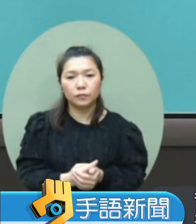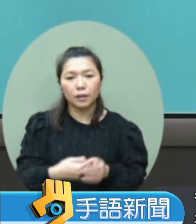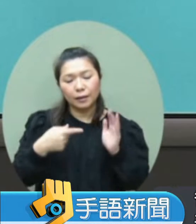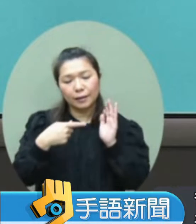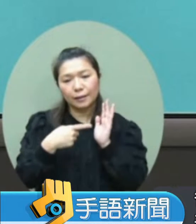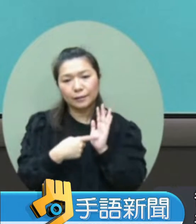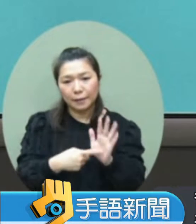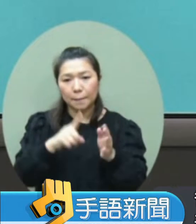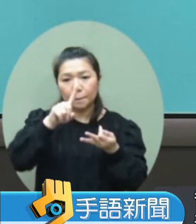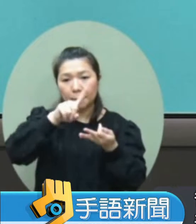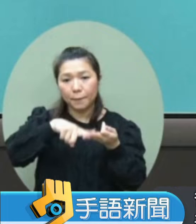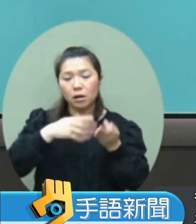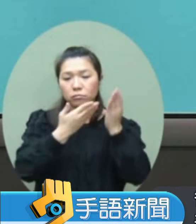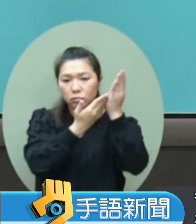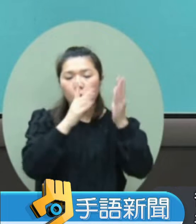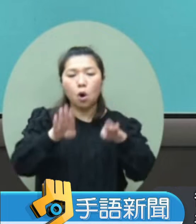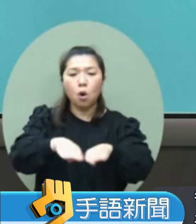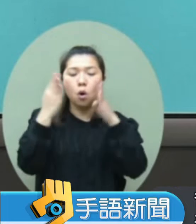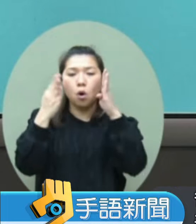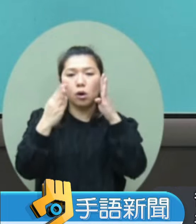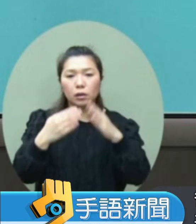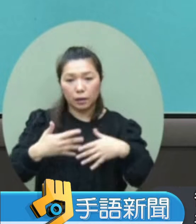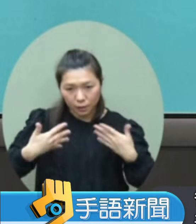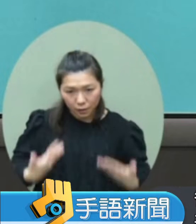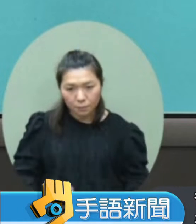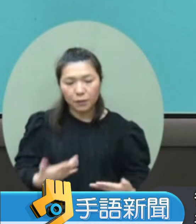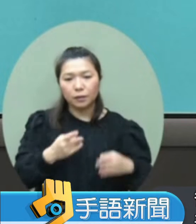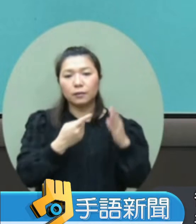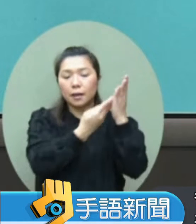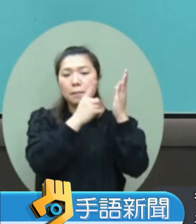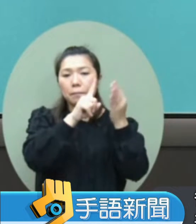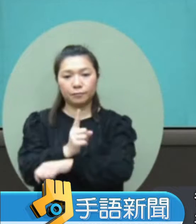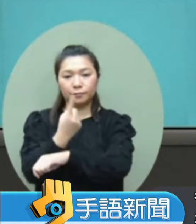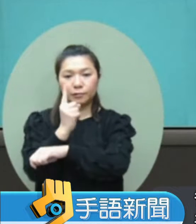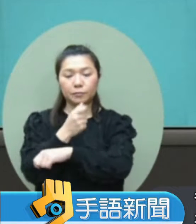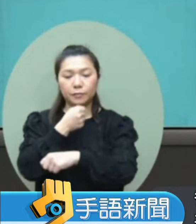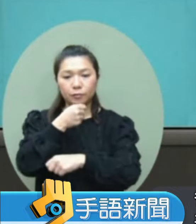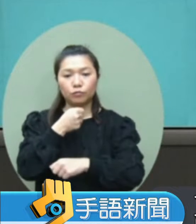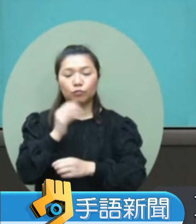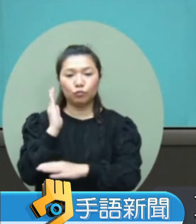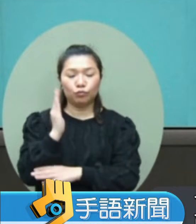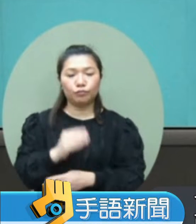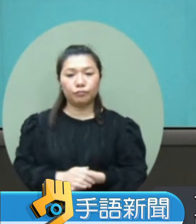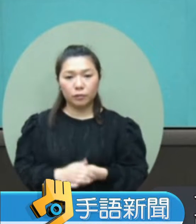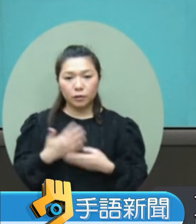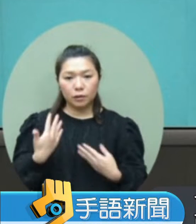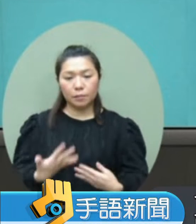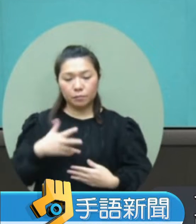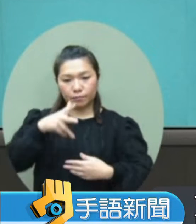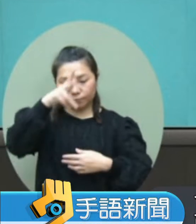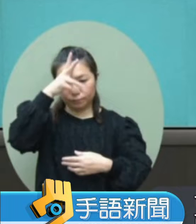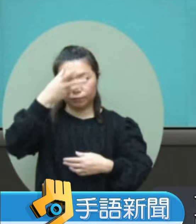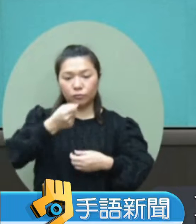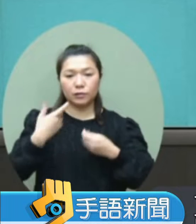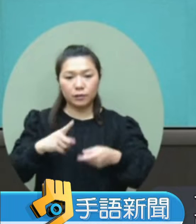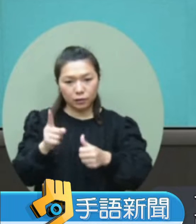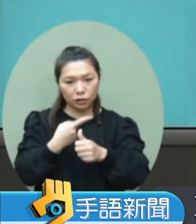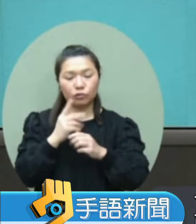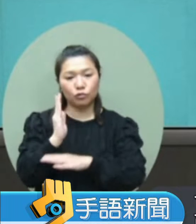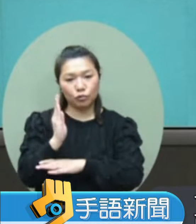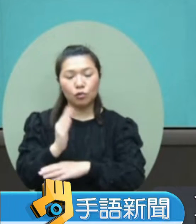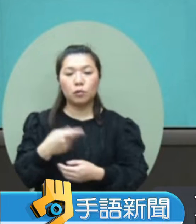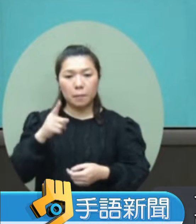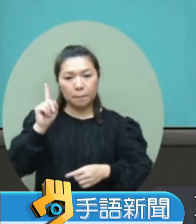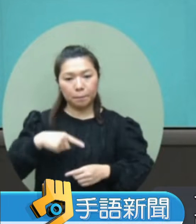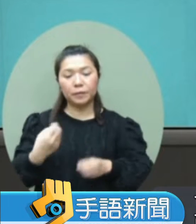4日宣布不竞选连任，表示这个想法早在去年就有向中央表达过了，也获得理解与尊重。而不连任的唯一考